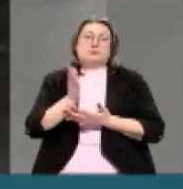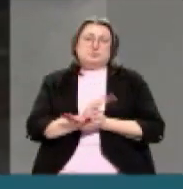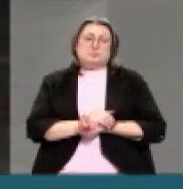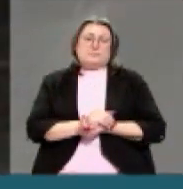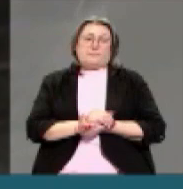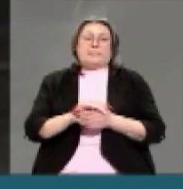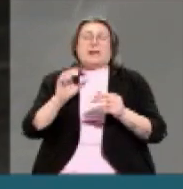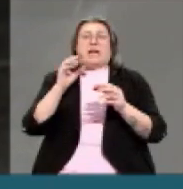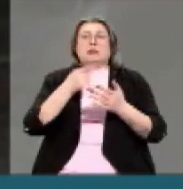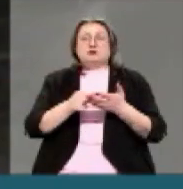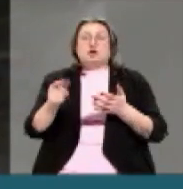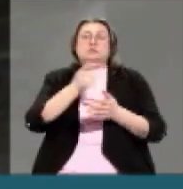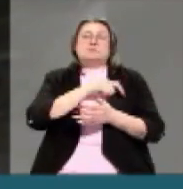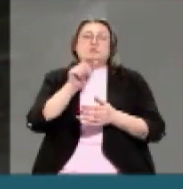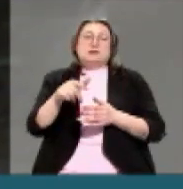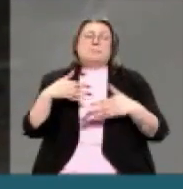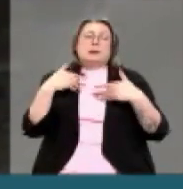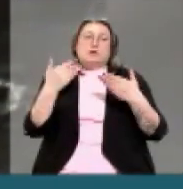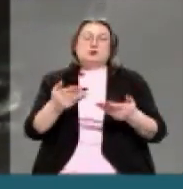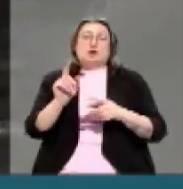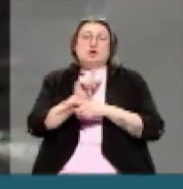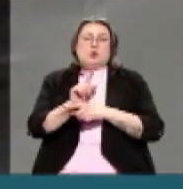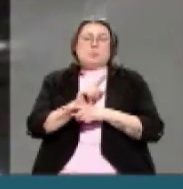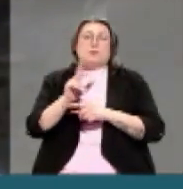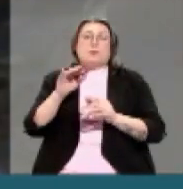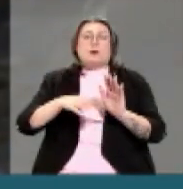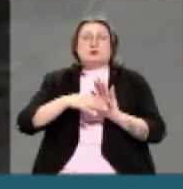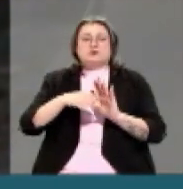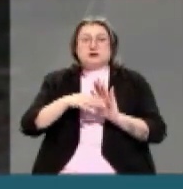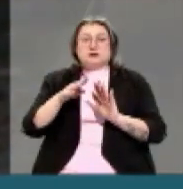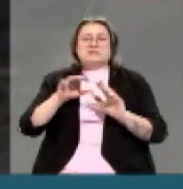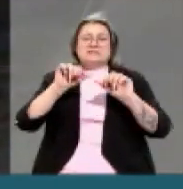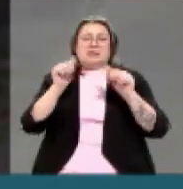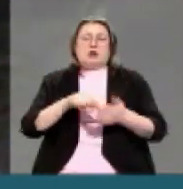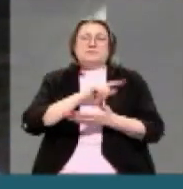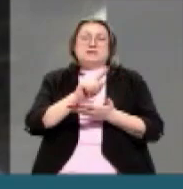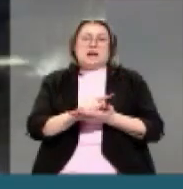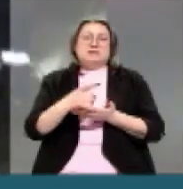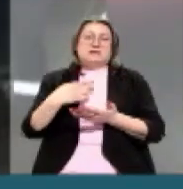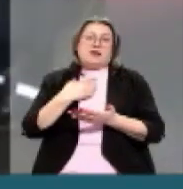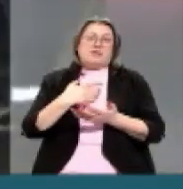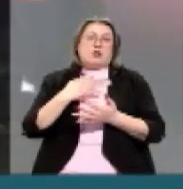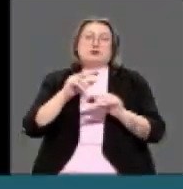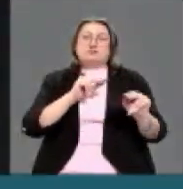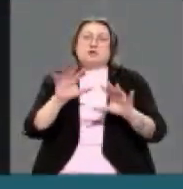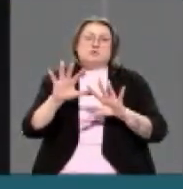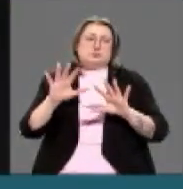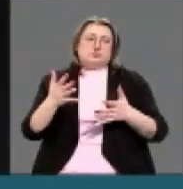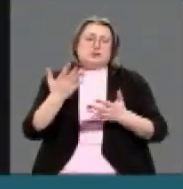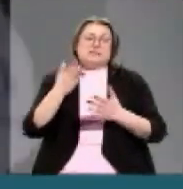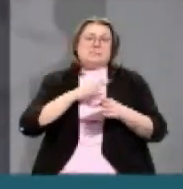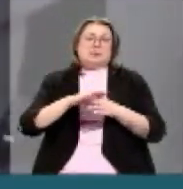будет. Кроме того, отмечают депутаты, предложены нормы по совершенствованию системы обязательного страхования от несчастных случаев